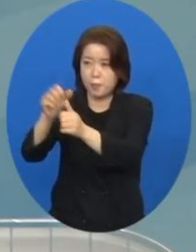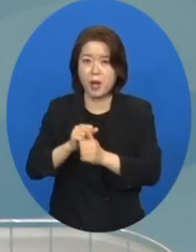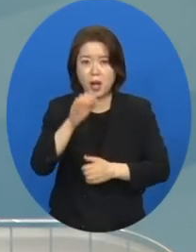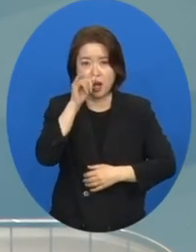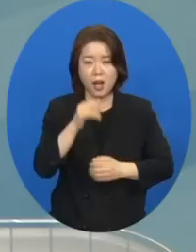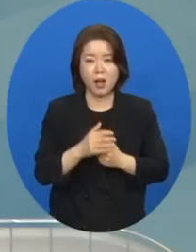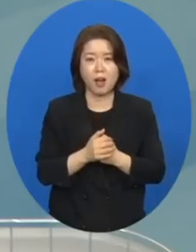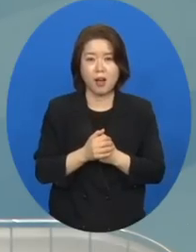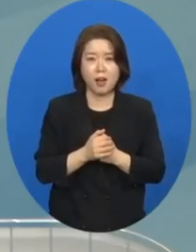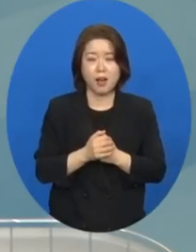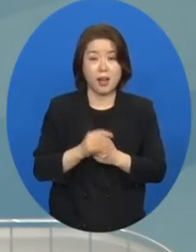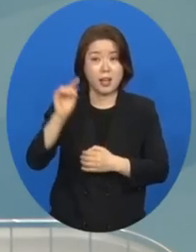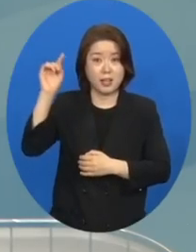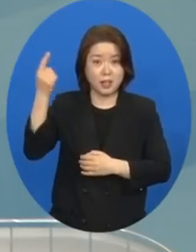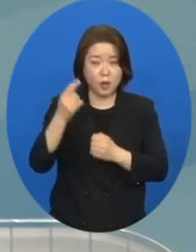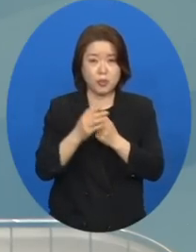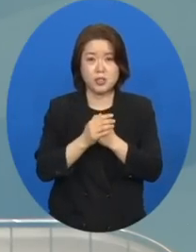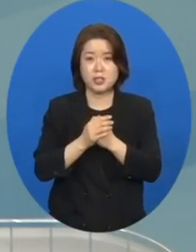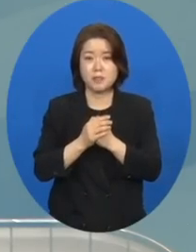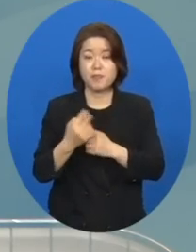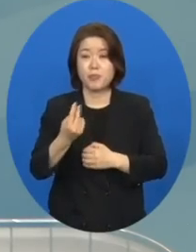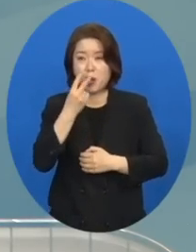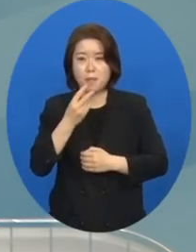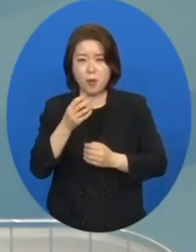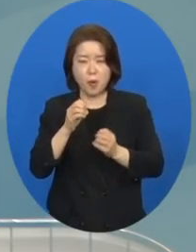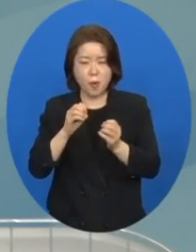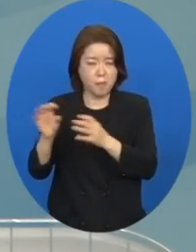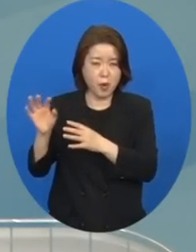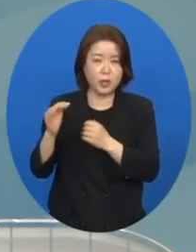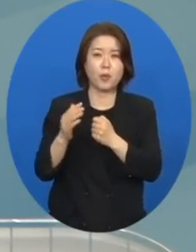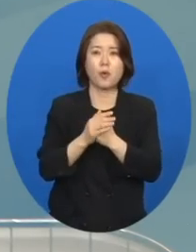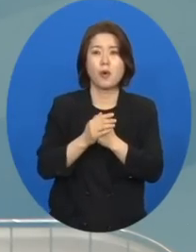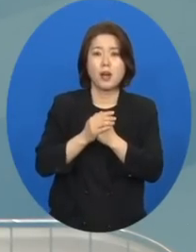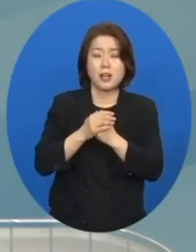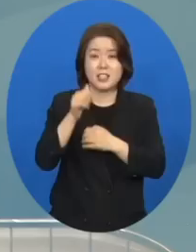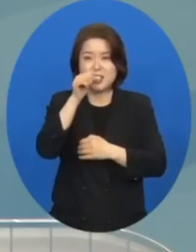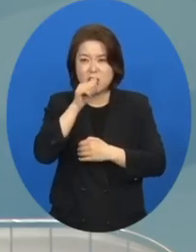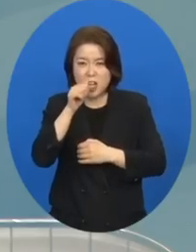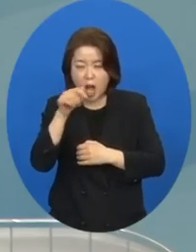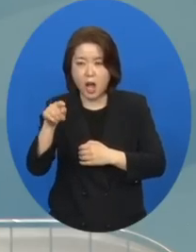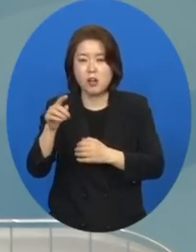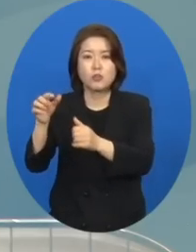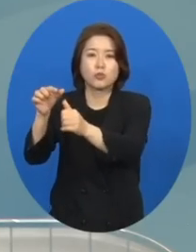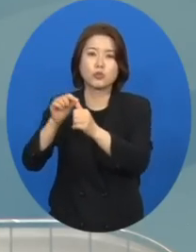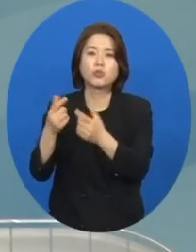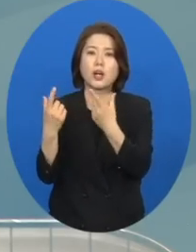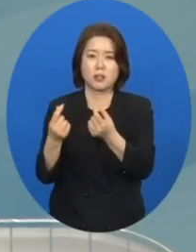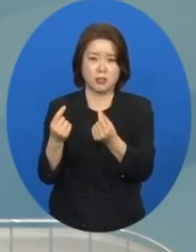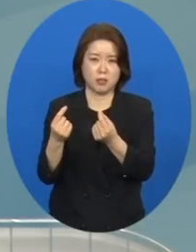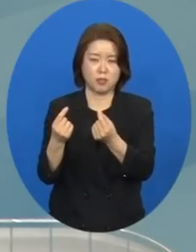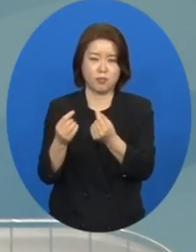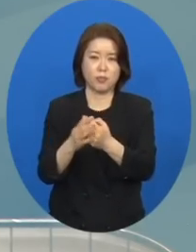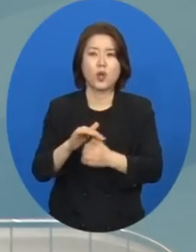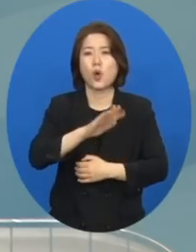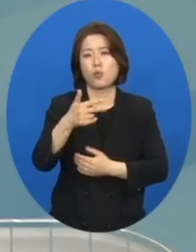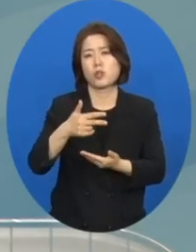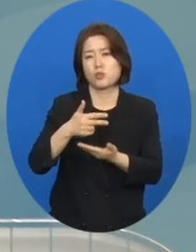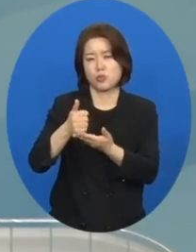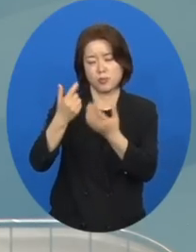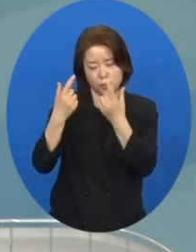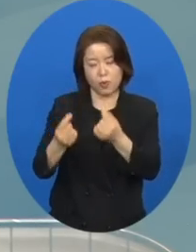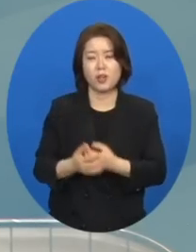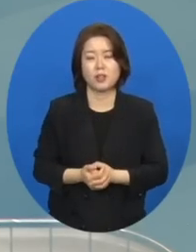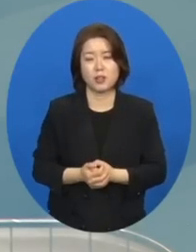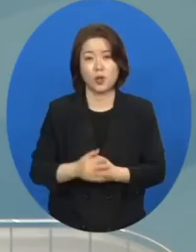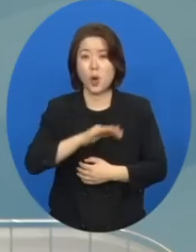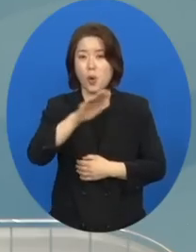4 잡아 봄의 입에 있던 그 양 새끼를 구했던 것처럼 우리 주님은 그렇게 하시는 분이 있습니다 그러니까 우리는 요 그저